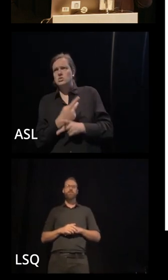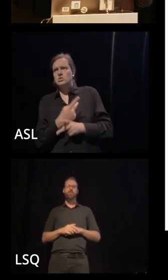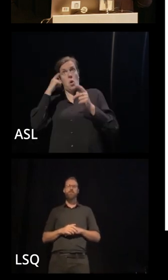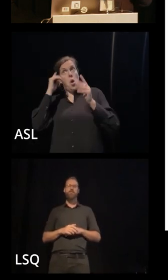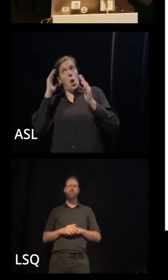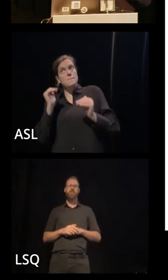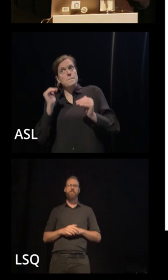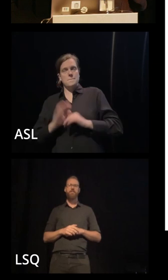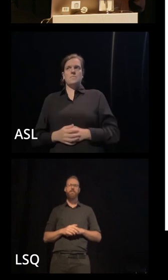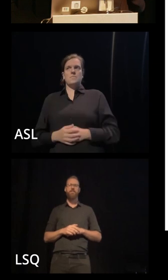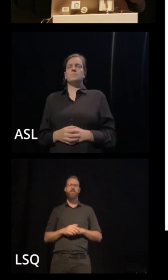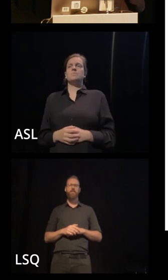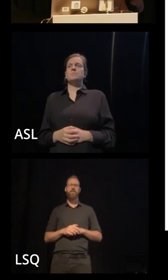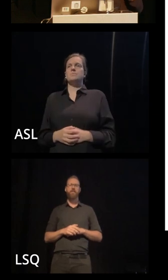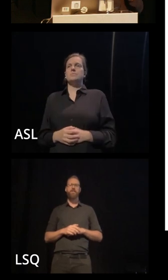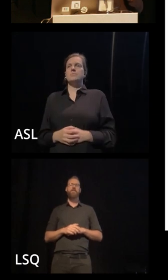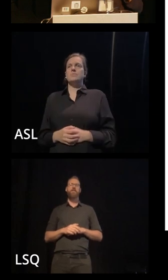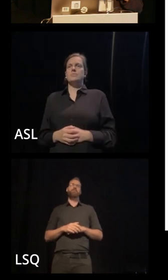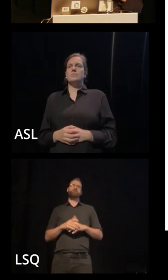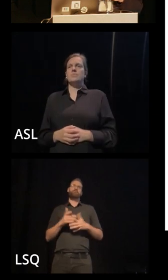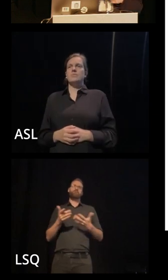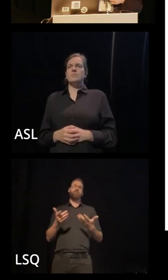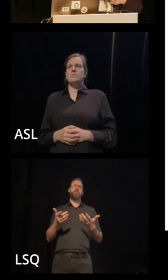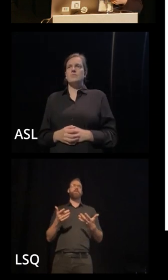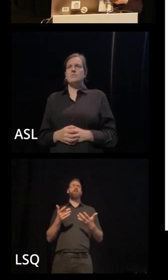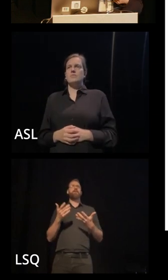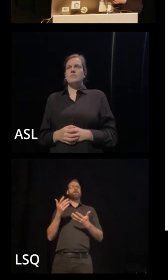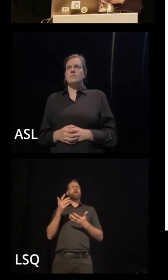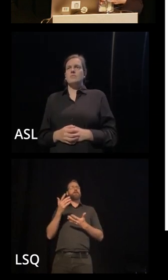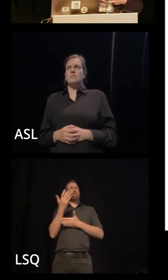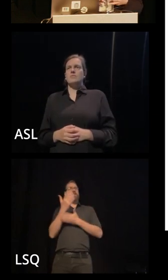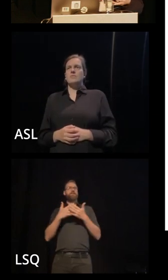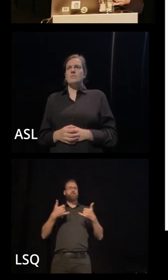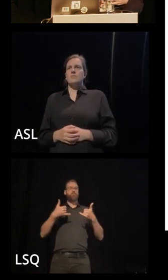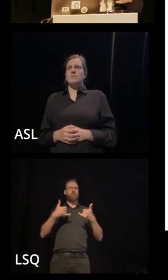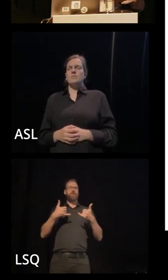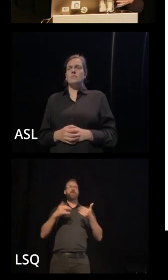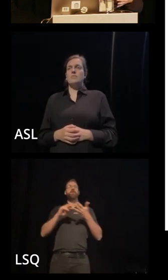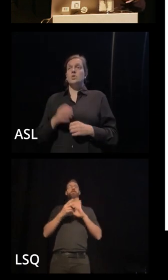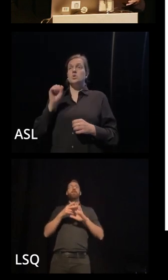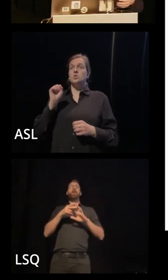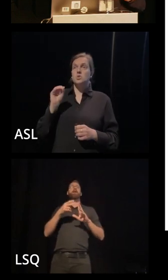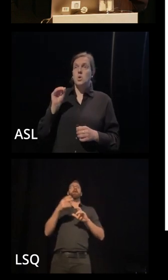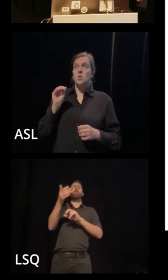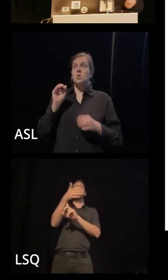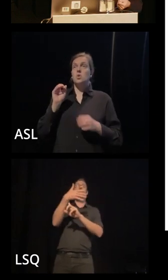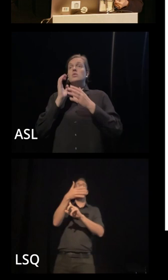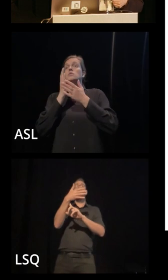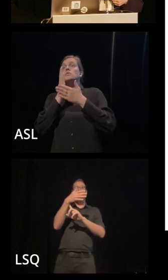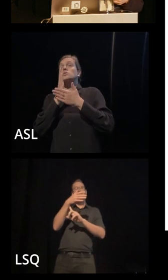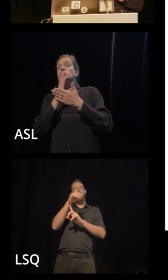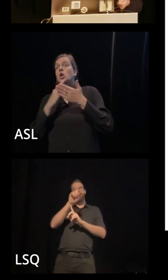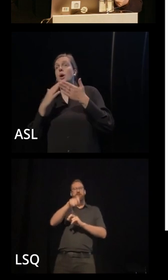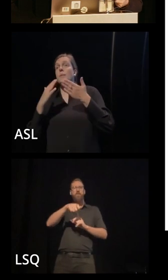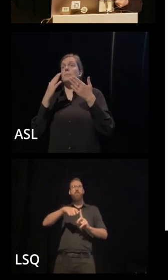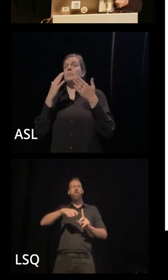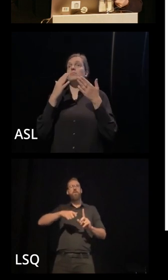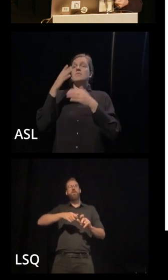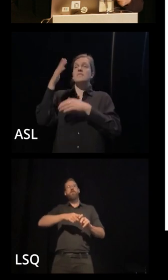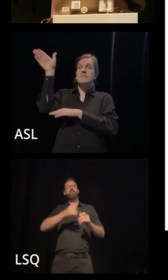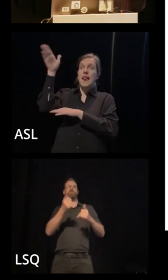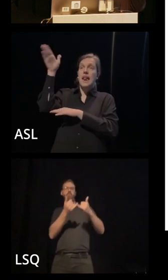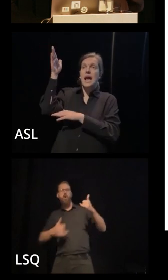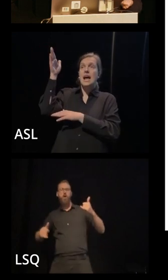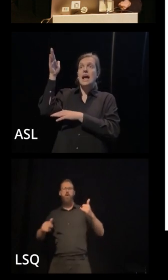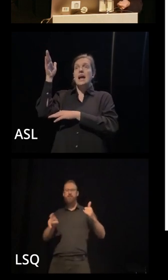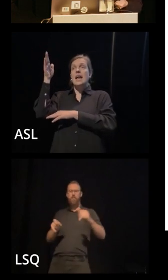mais c'est de jouer au niveau des dynamiques. Donc, au-delà des mousquetons, des haubans, des roues, des poulies, des moteurs qu'on utilise en art du